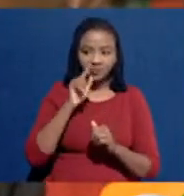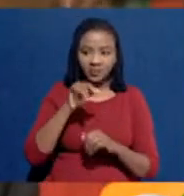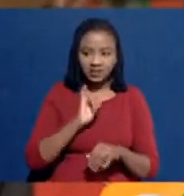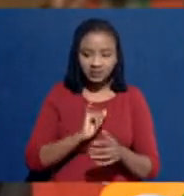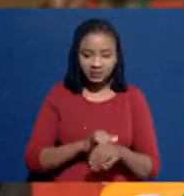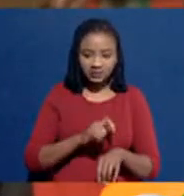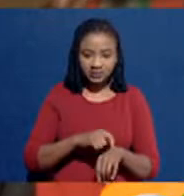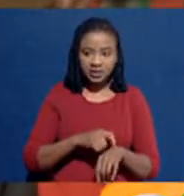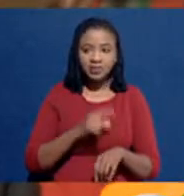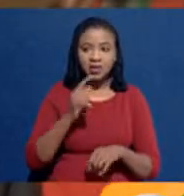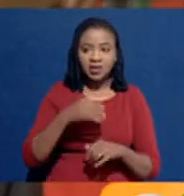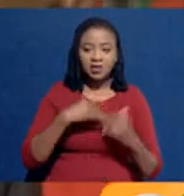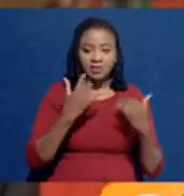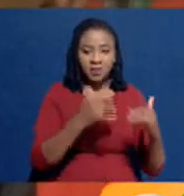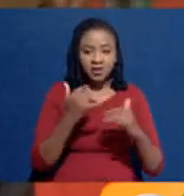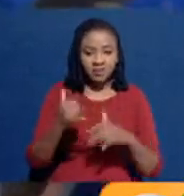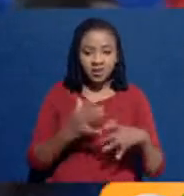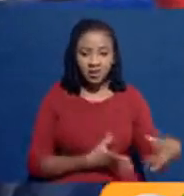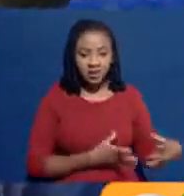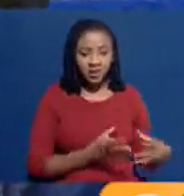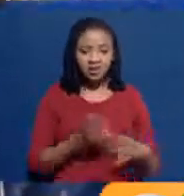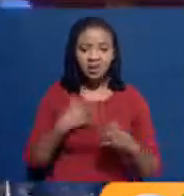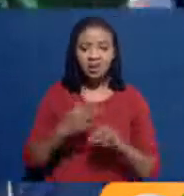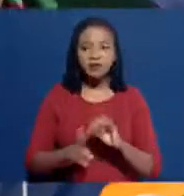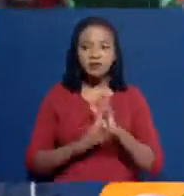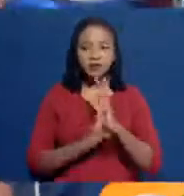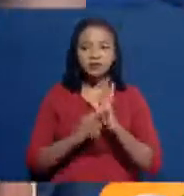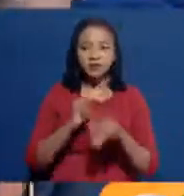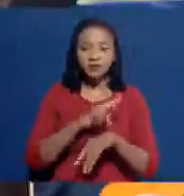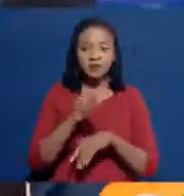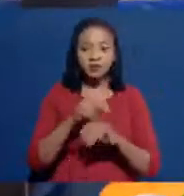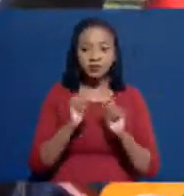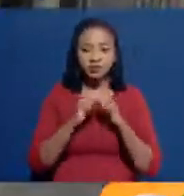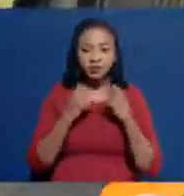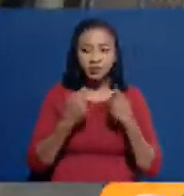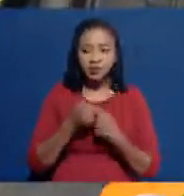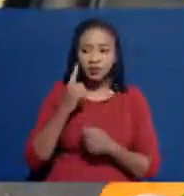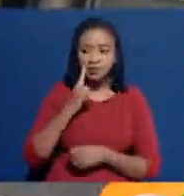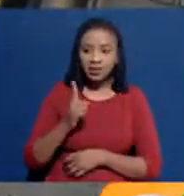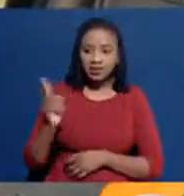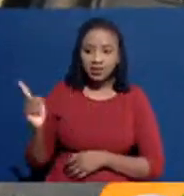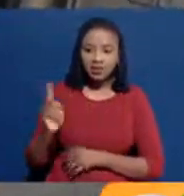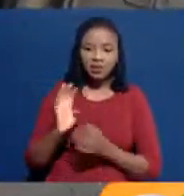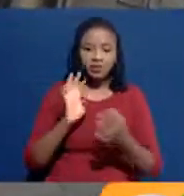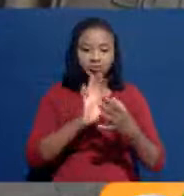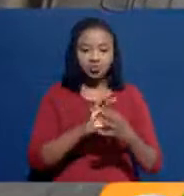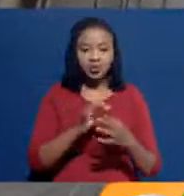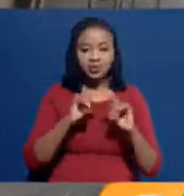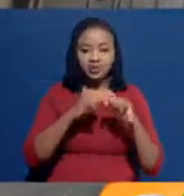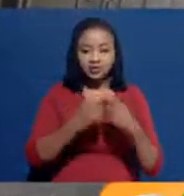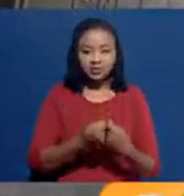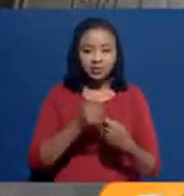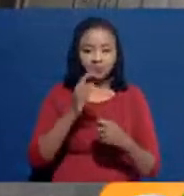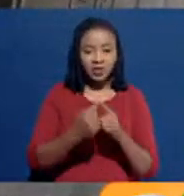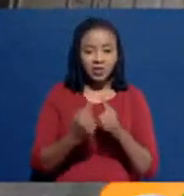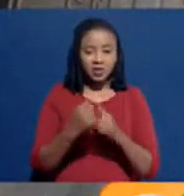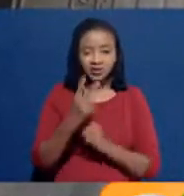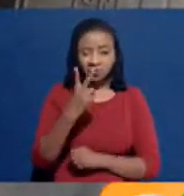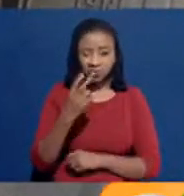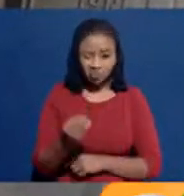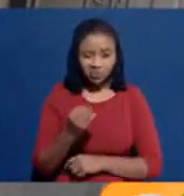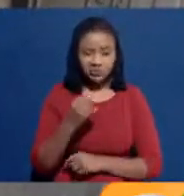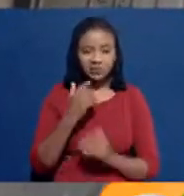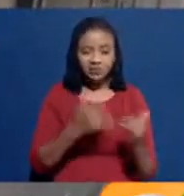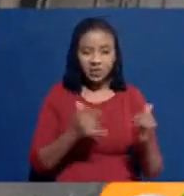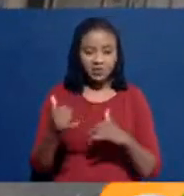huo katika vilabu na pia kuwakilisha timu ya taifa. Owino alijiunga na kikosi cha Lionesses na kuchezea kwa miaka 20